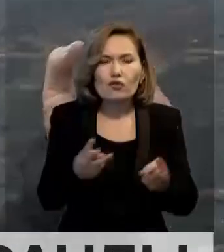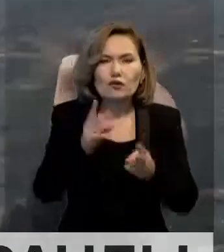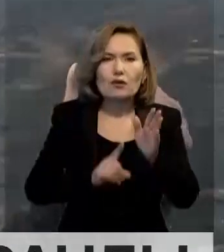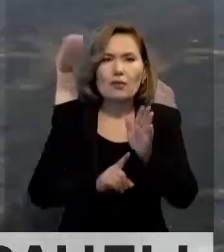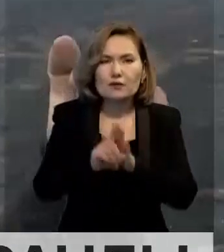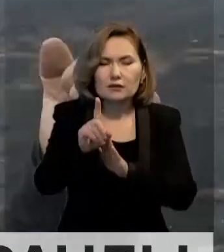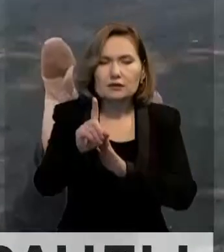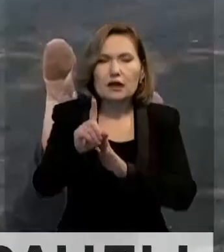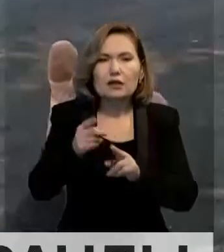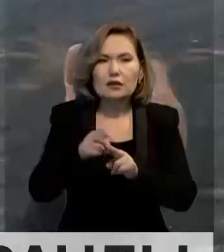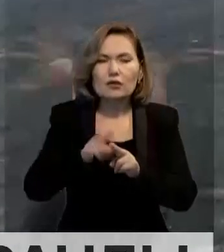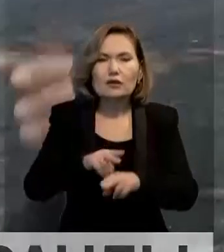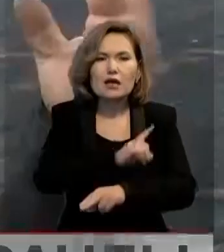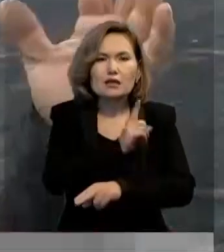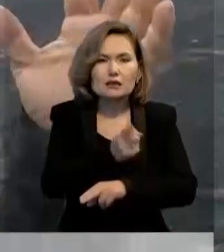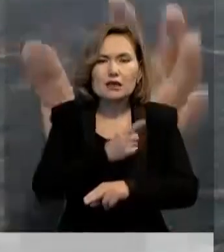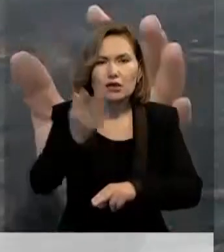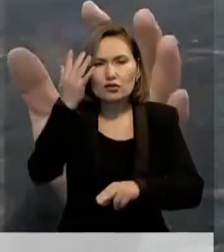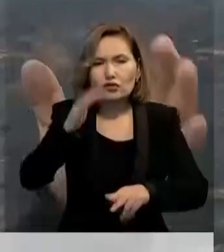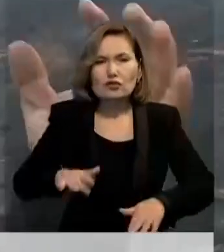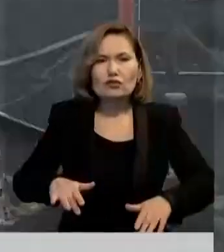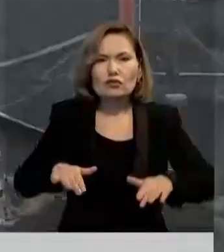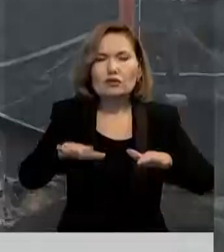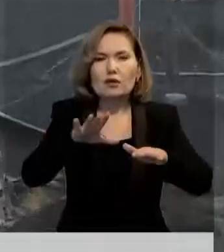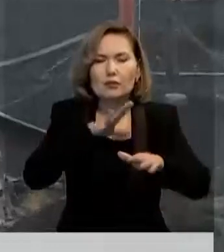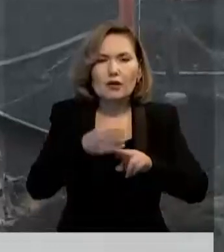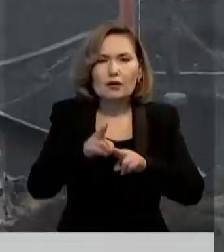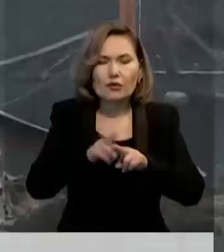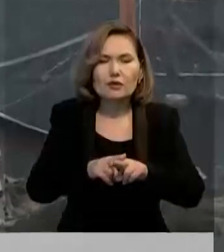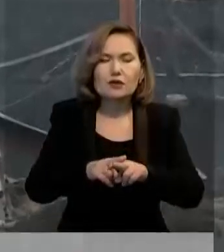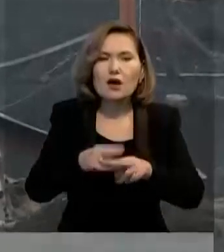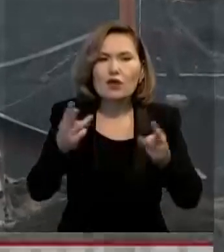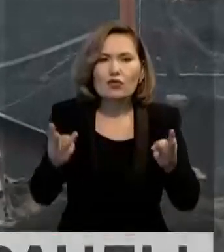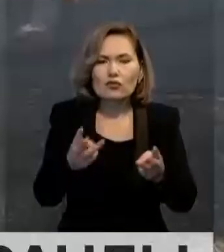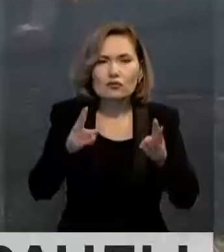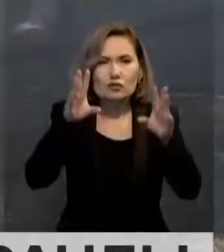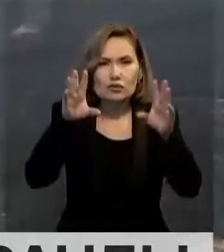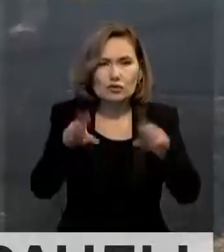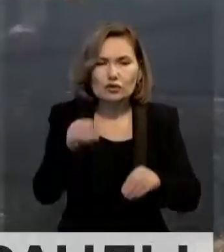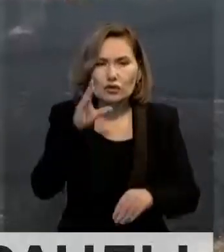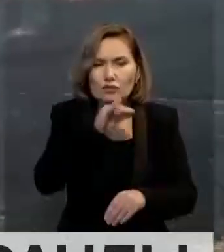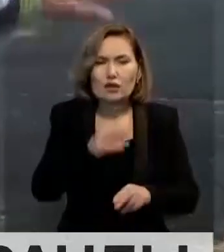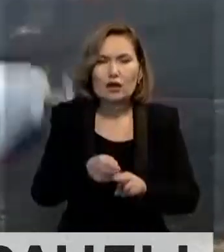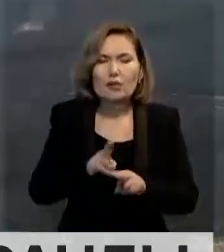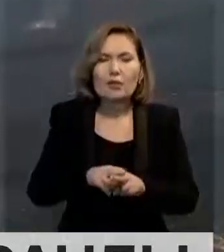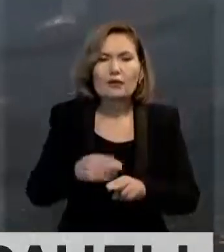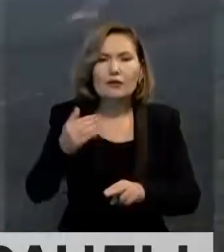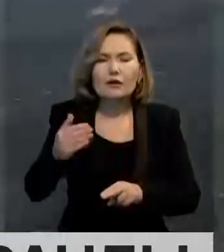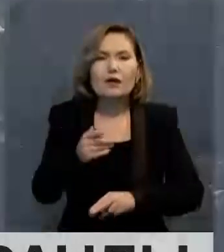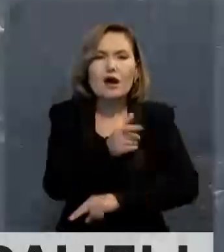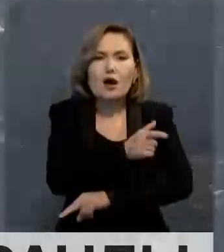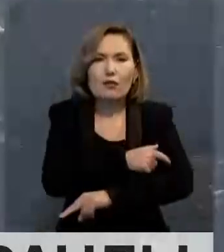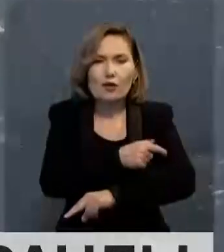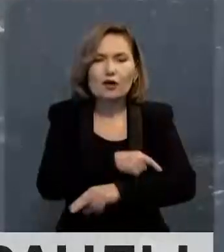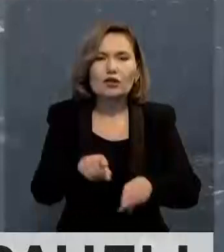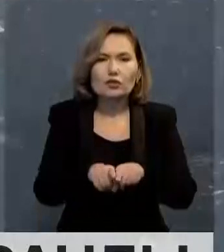немене түтіннің исінен түн шығып өзі сол жерде құлап қалды. Мен отырып қалдым қайта. Өзіміз әрең құтылдық. Шаңғы базасының қызметкері Анатолий Романов